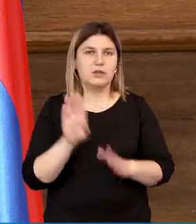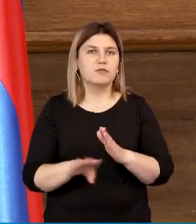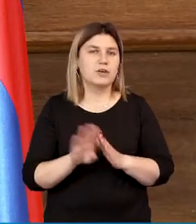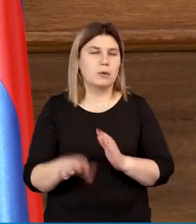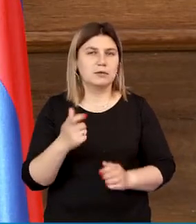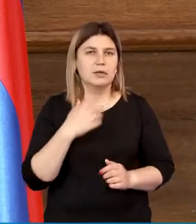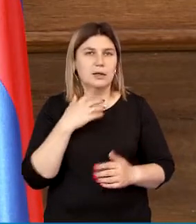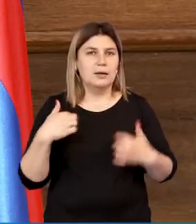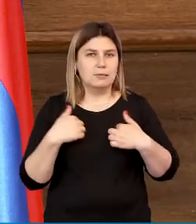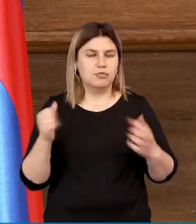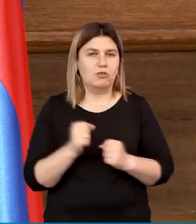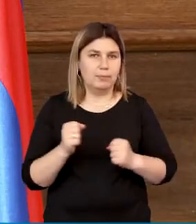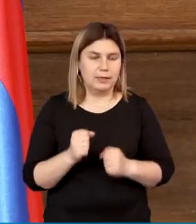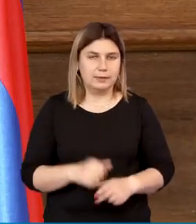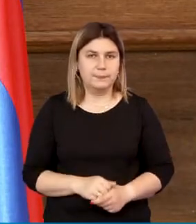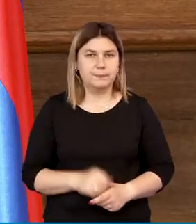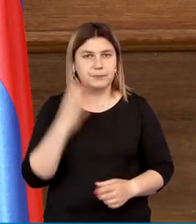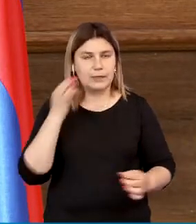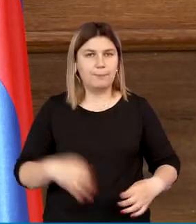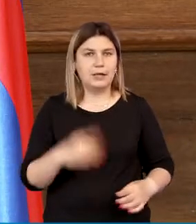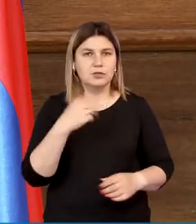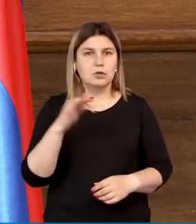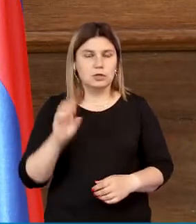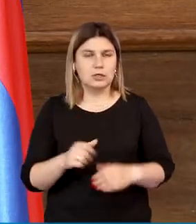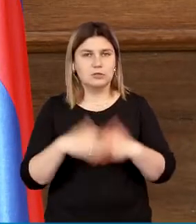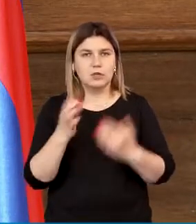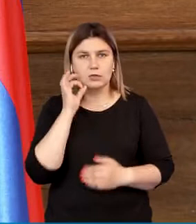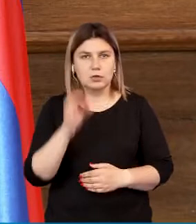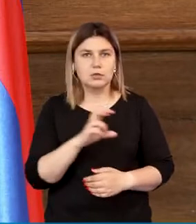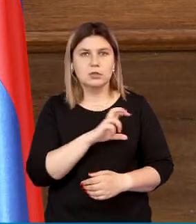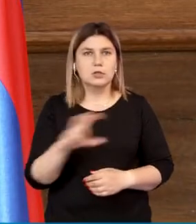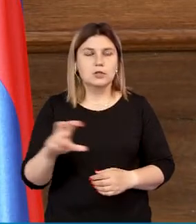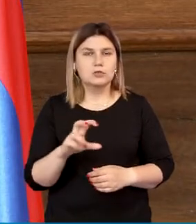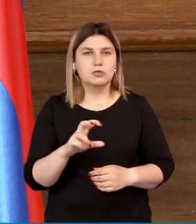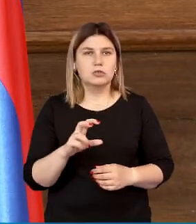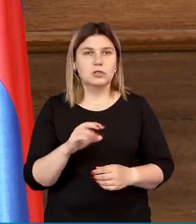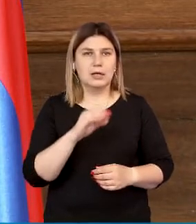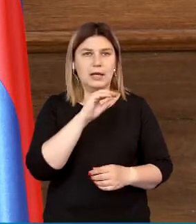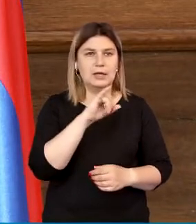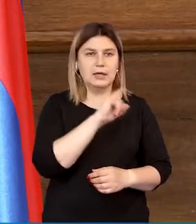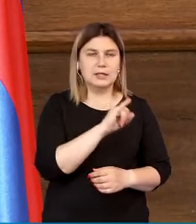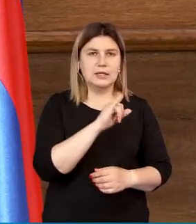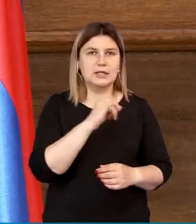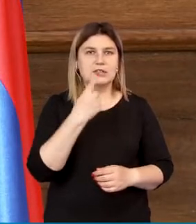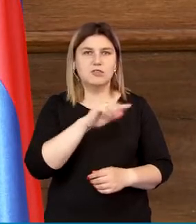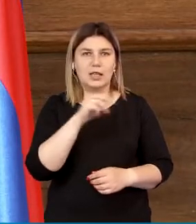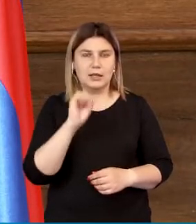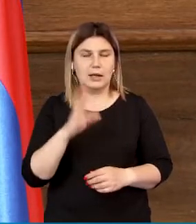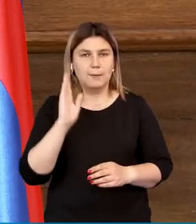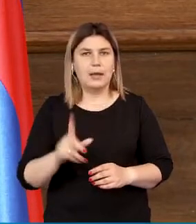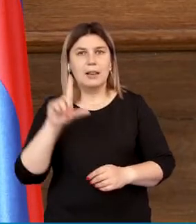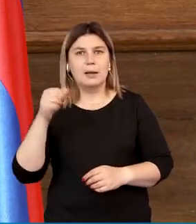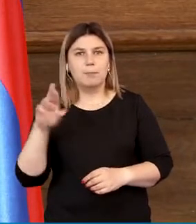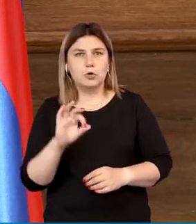przeziębieniem. Pani Dorota pisze tak. Dzień dobry. Czy przejście z dziennika na Librusa będzie się wiązać dla rodziców z